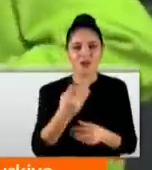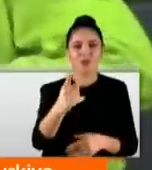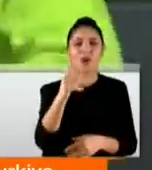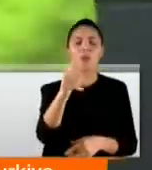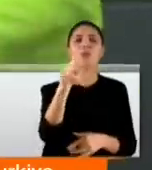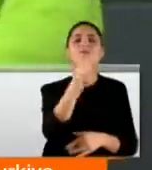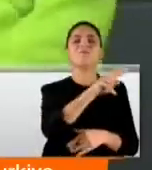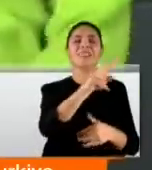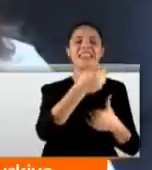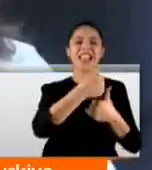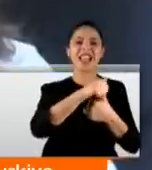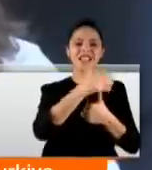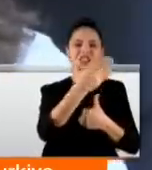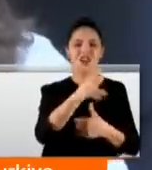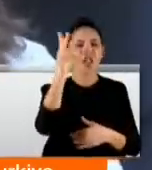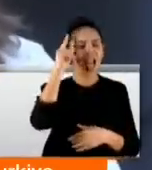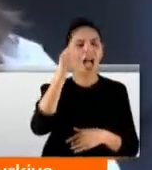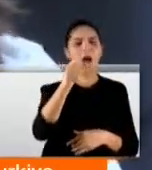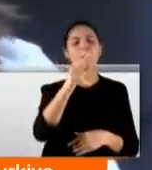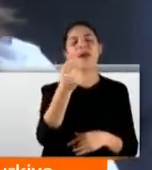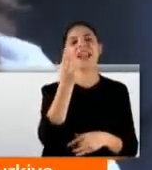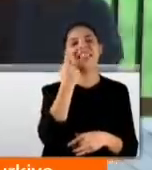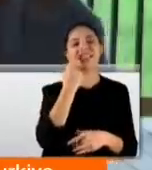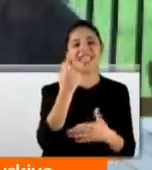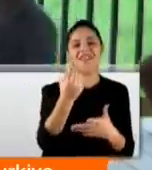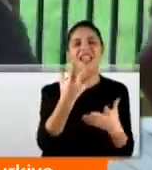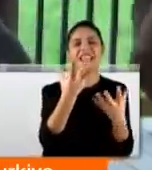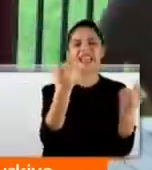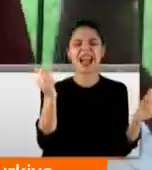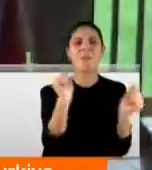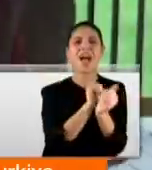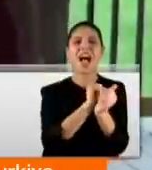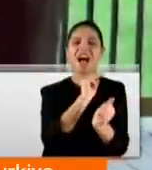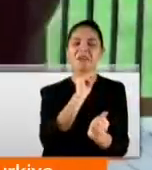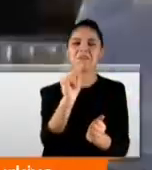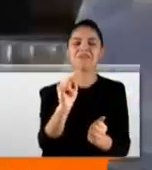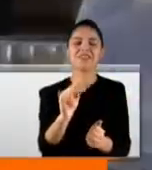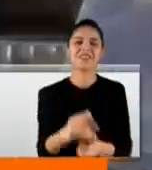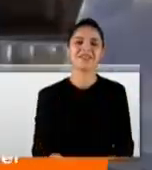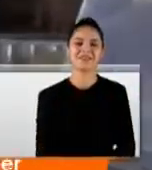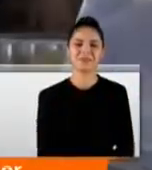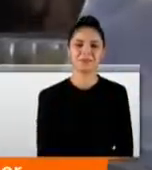Kateri ve Jay Schwann çifti Amerika Birleşik Devletleri'nin en kalabalık ailelerinden birine sahip.